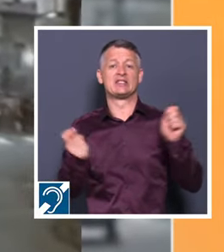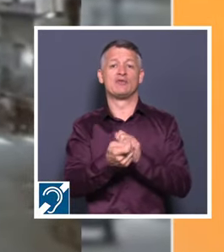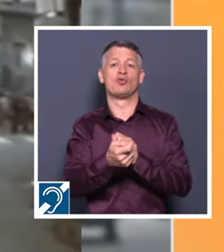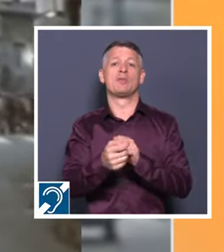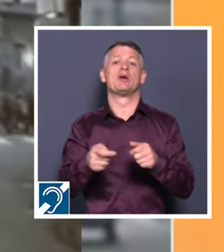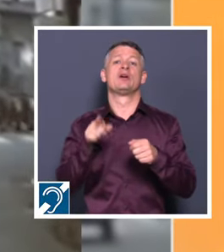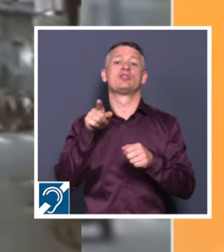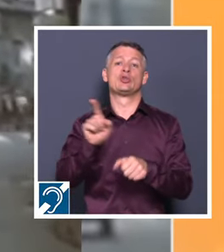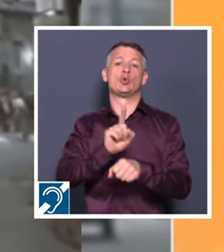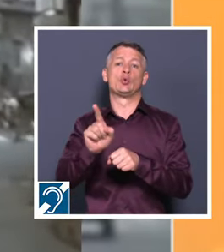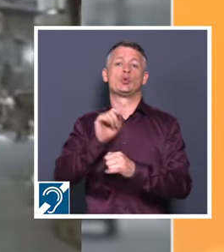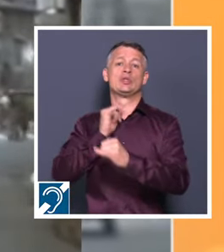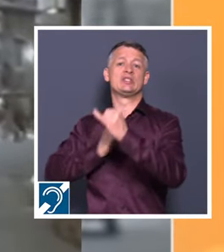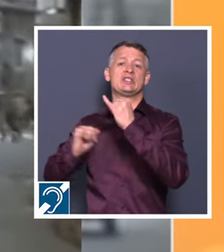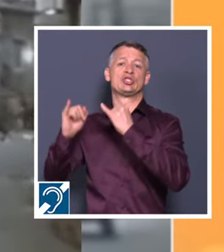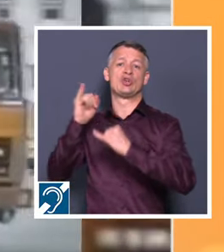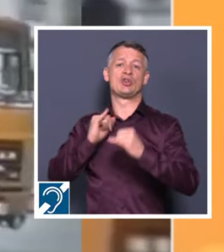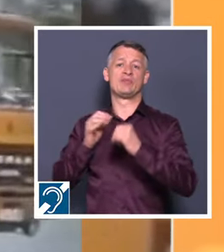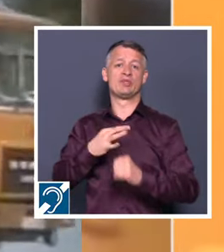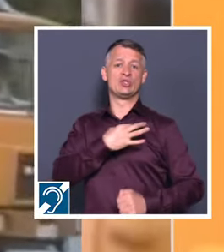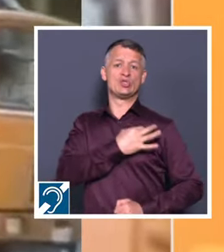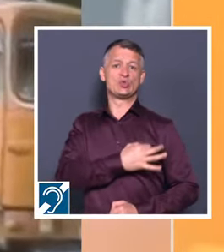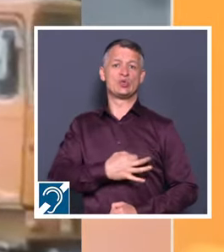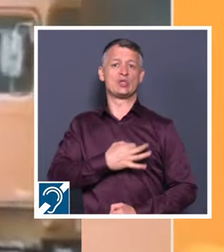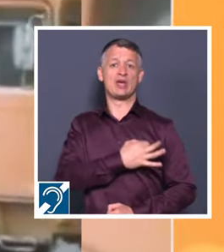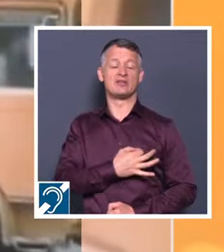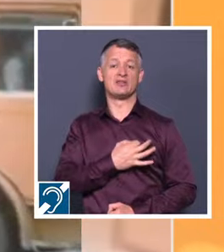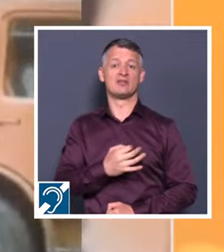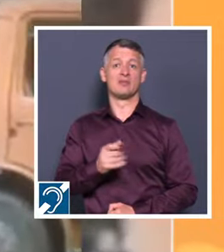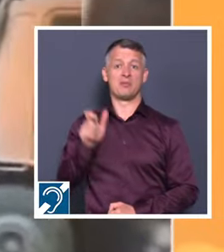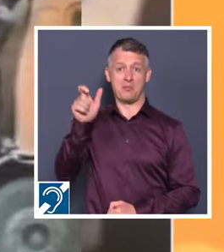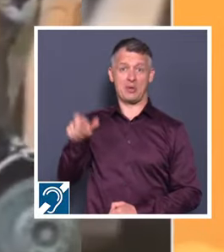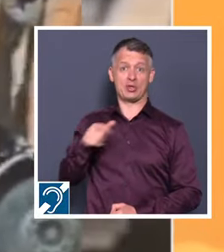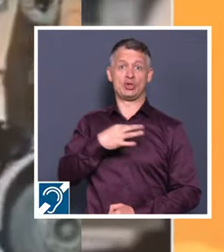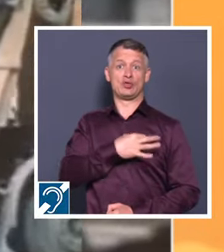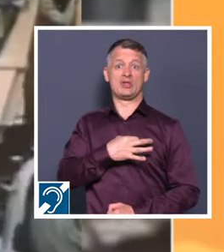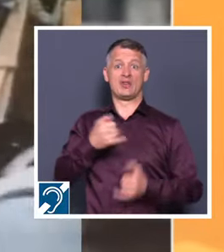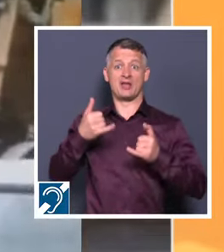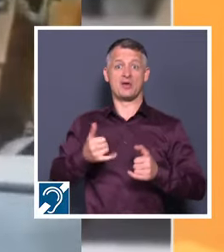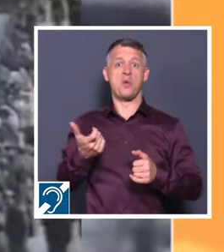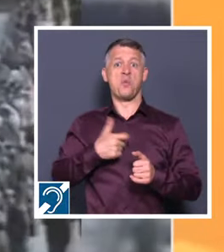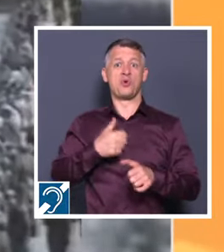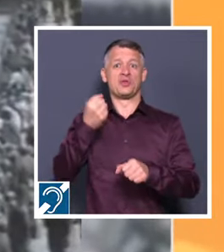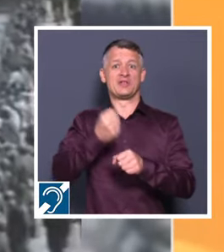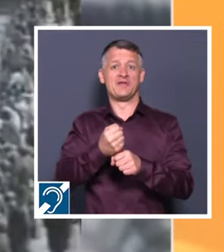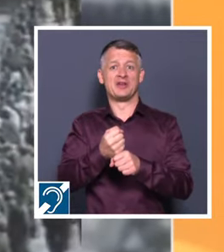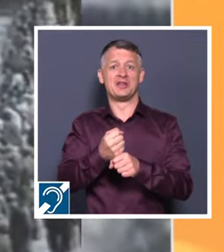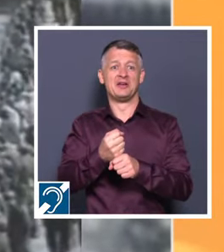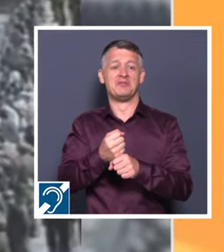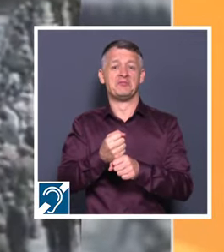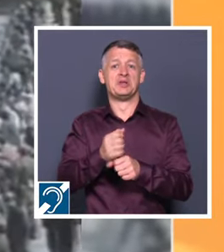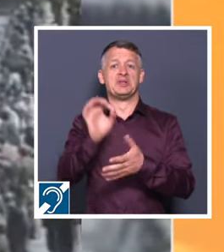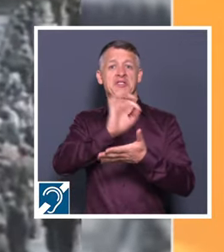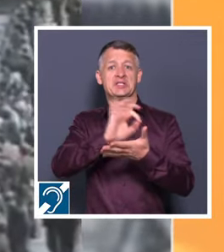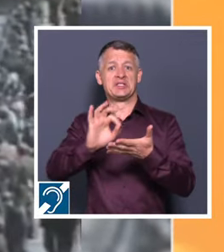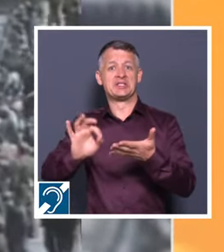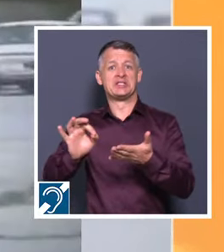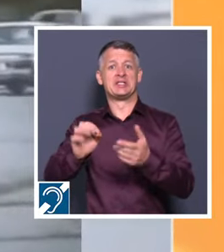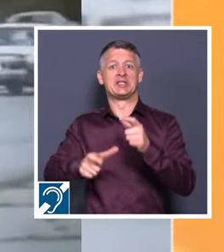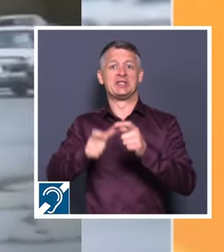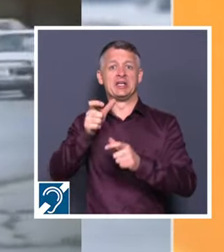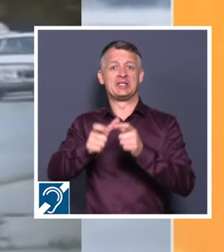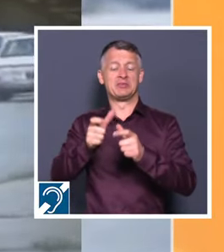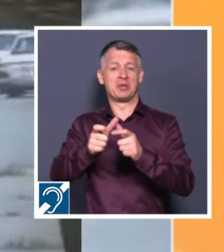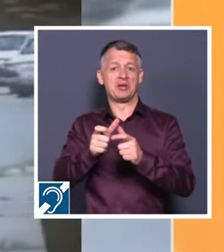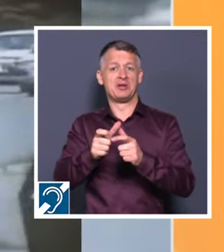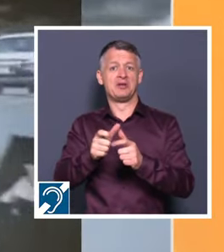istorie. Studenții de astăzi pot să facă lucrări de diplomă despre mineriadă sau